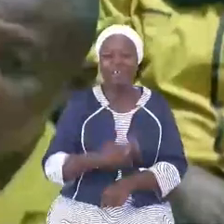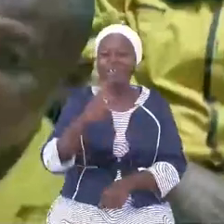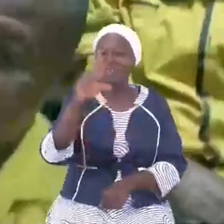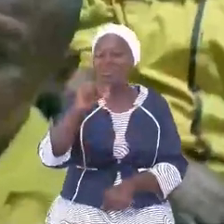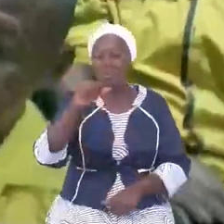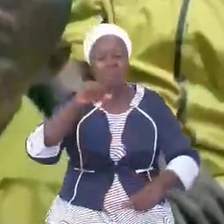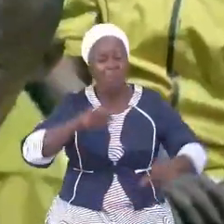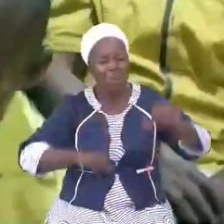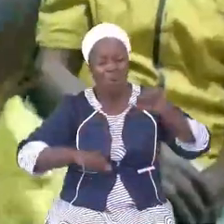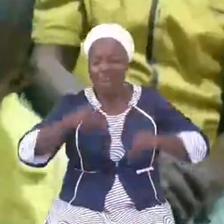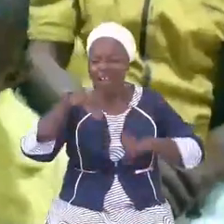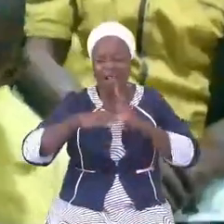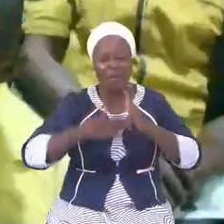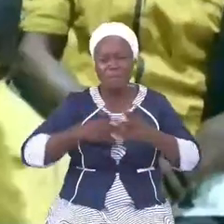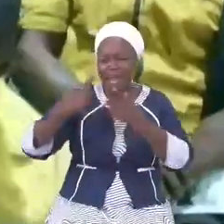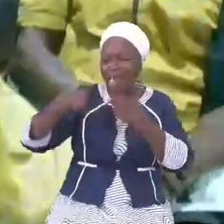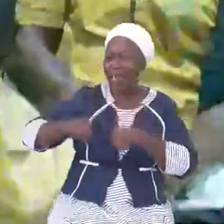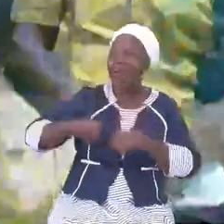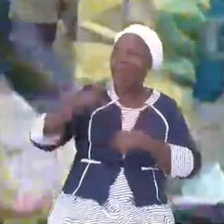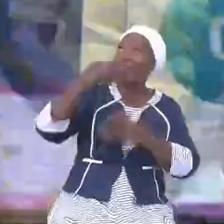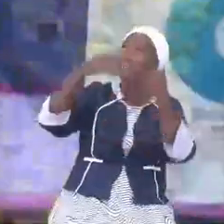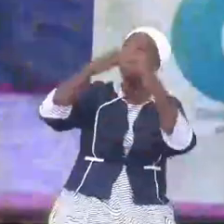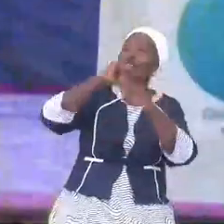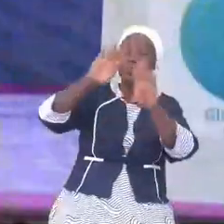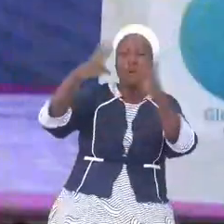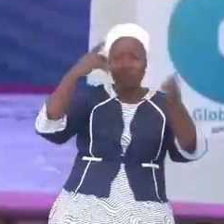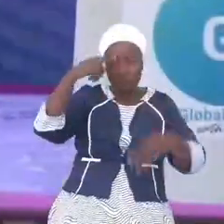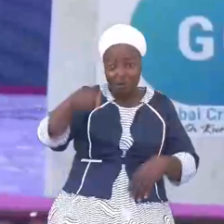Aucune ombre de doute dans mon cœur. Le ciel est ouvert pour toi maintenant.